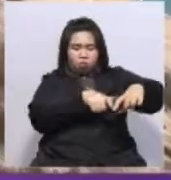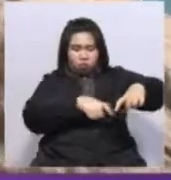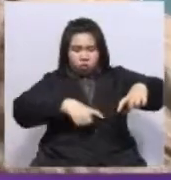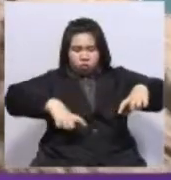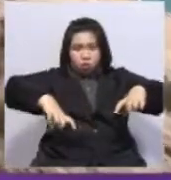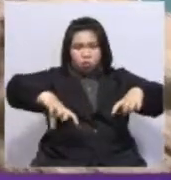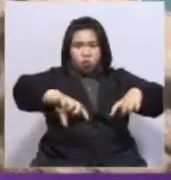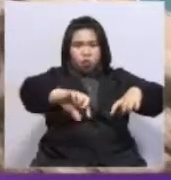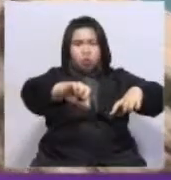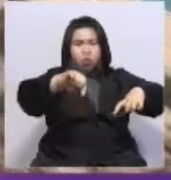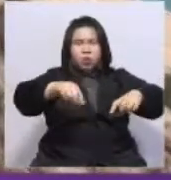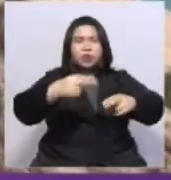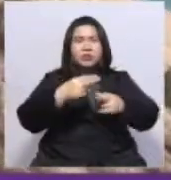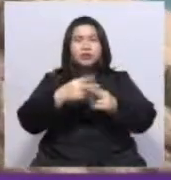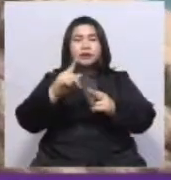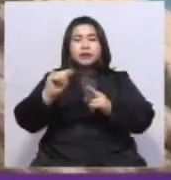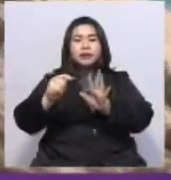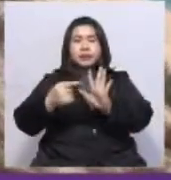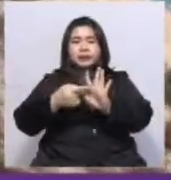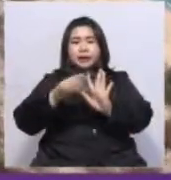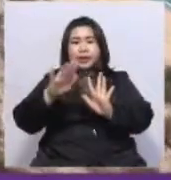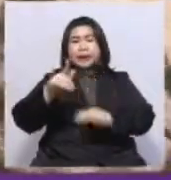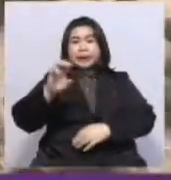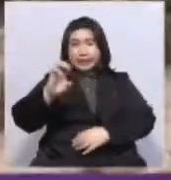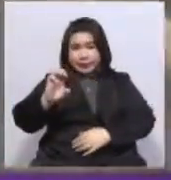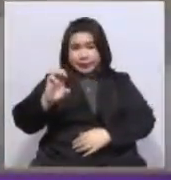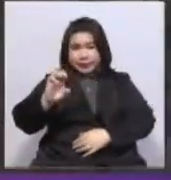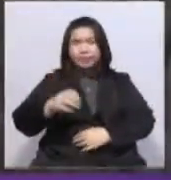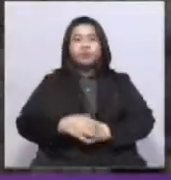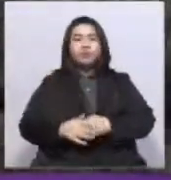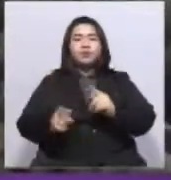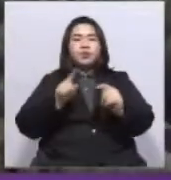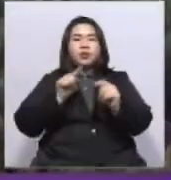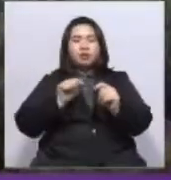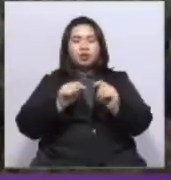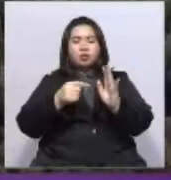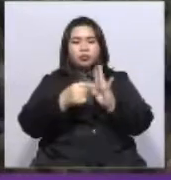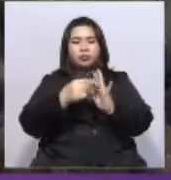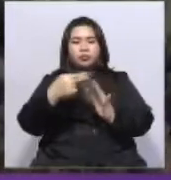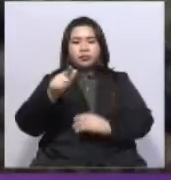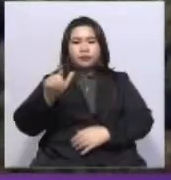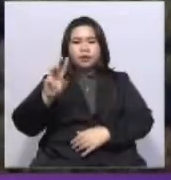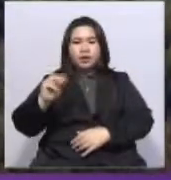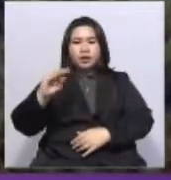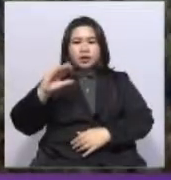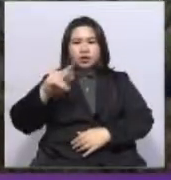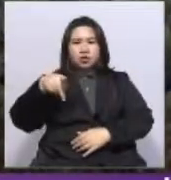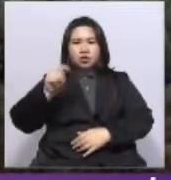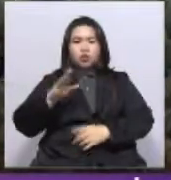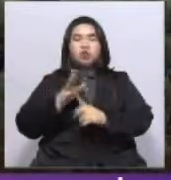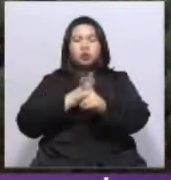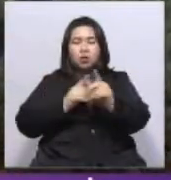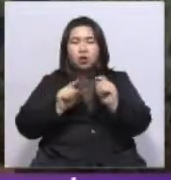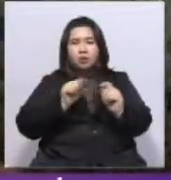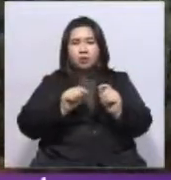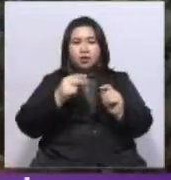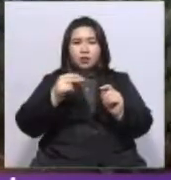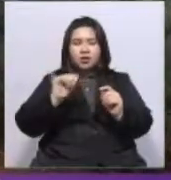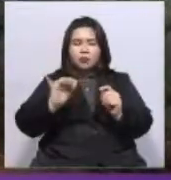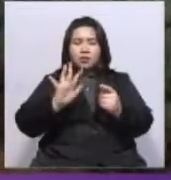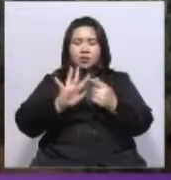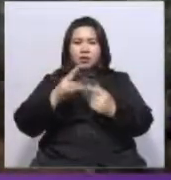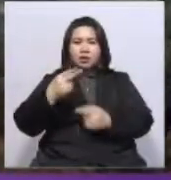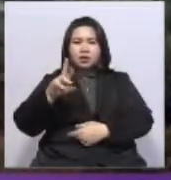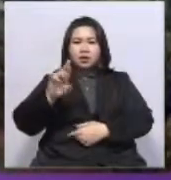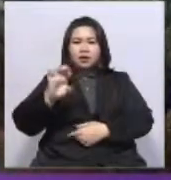นั้นคือแหลมตาชีซึ่งอยู่ในพื้นที่ตำบลแหลมโพอำเภอยะริงจังหวัดปัตตานีชายหาดที่นี่เกิดจาก